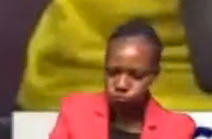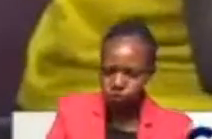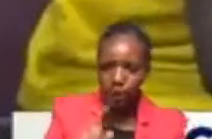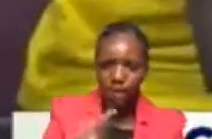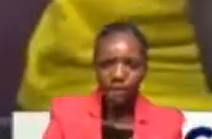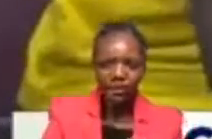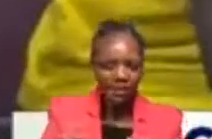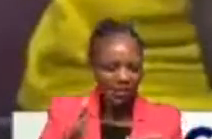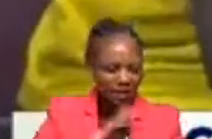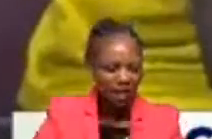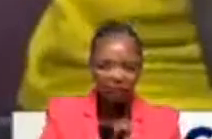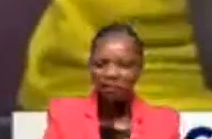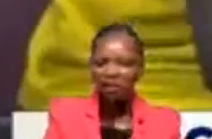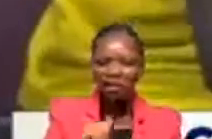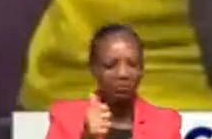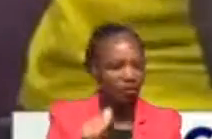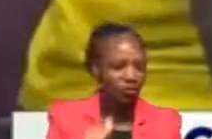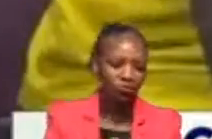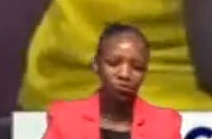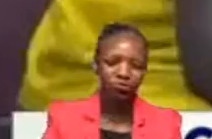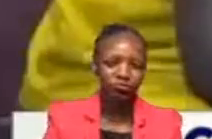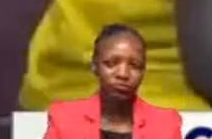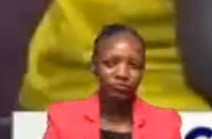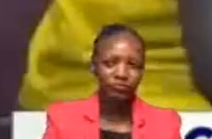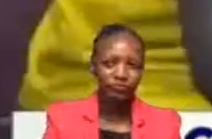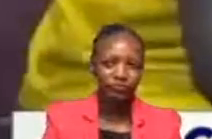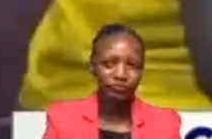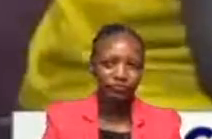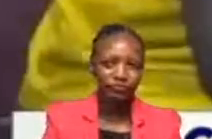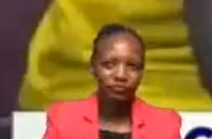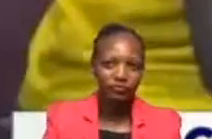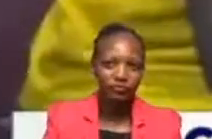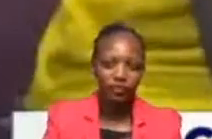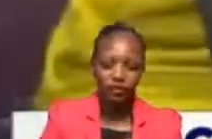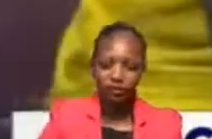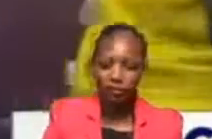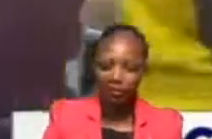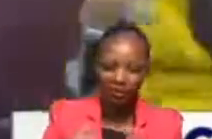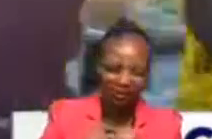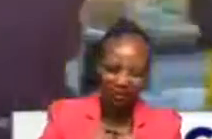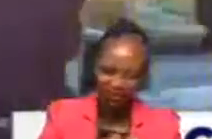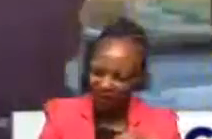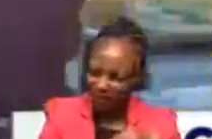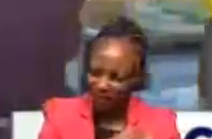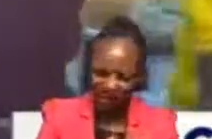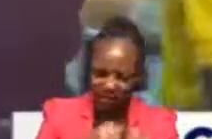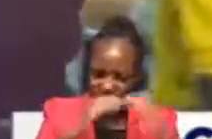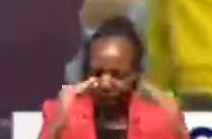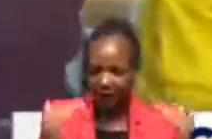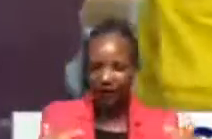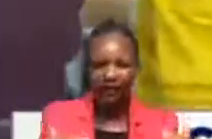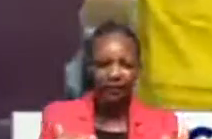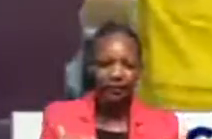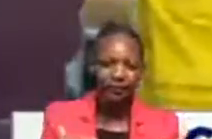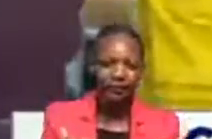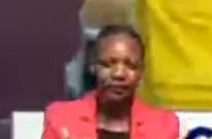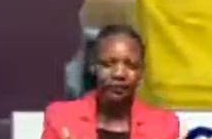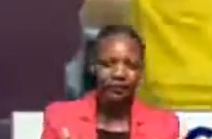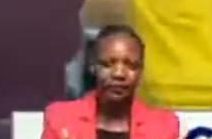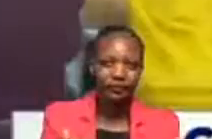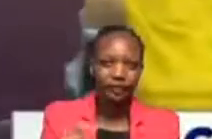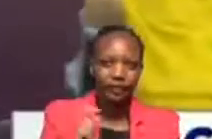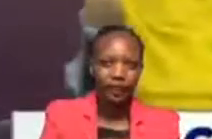itawadumisha kwa muda mrefu, lakini unapata wana upungufu wa pesa. So inapata ni challenges kubwa kati ya wauza